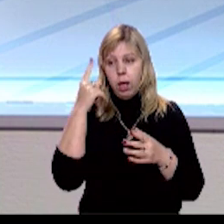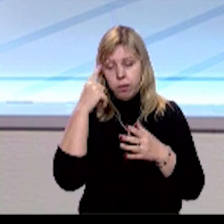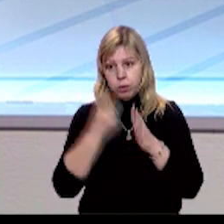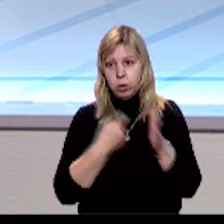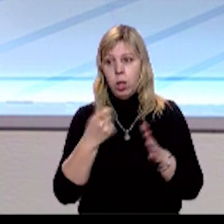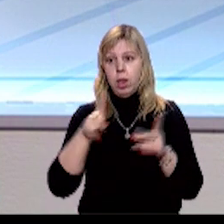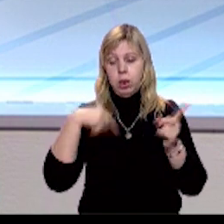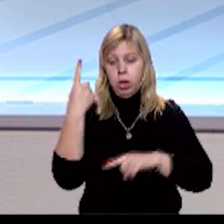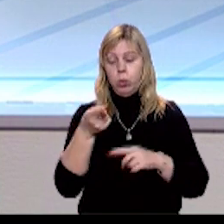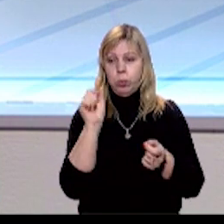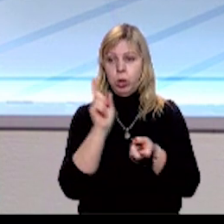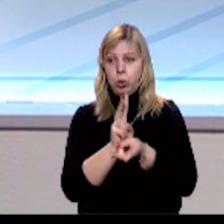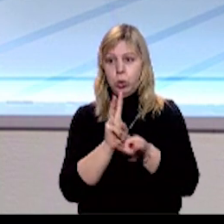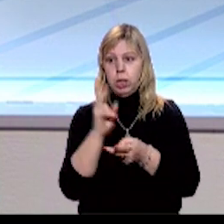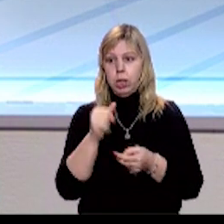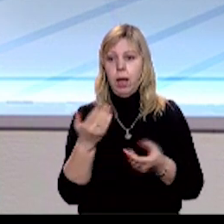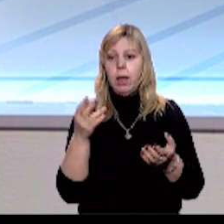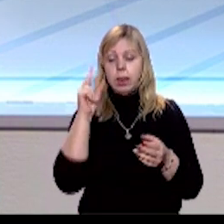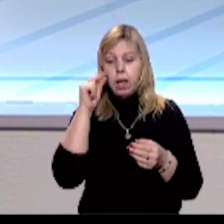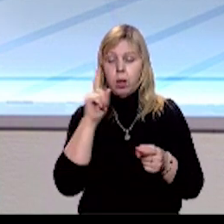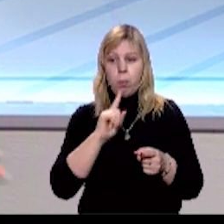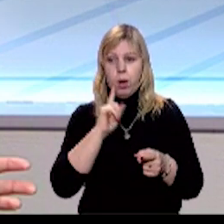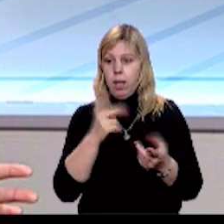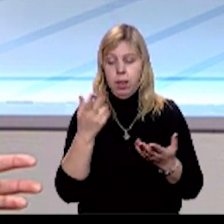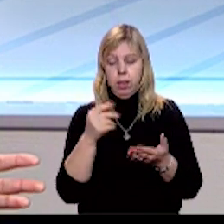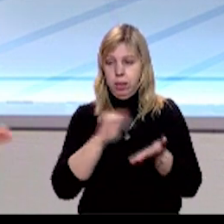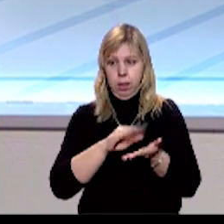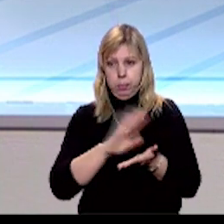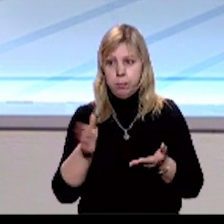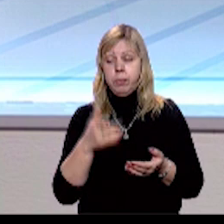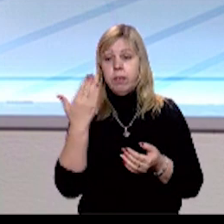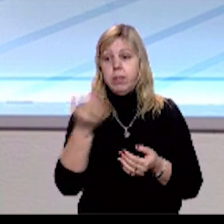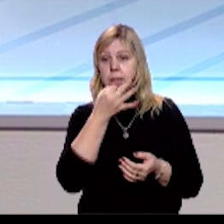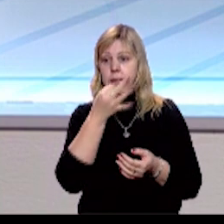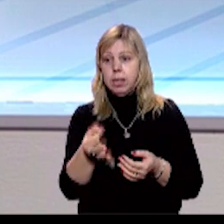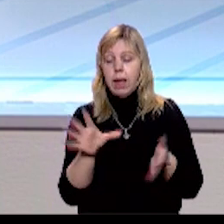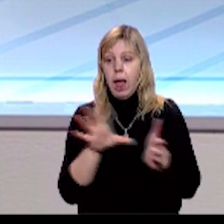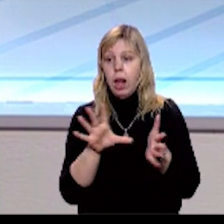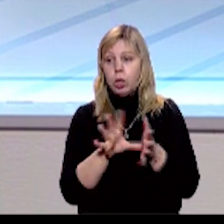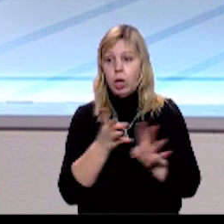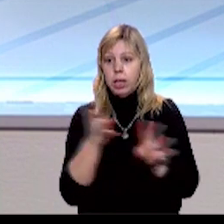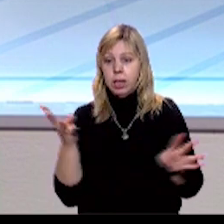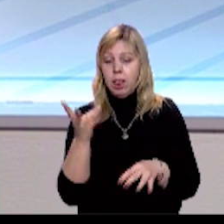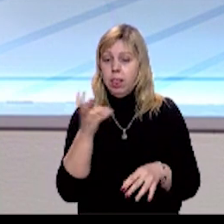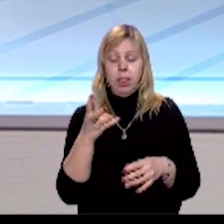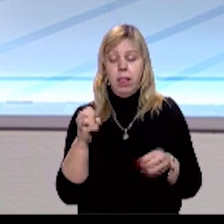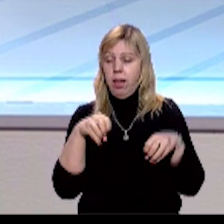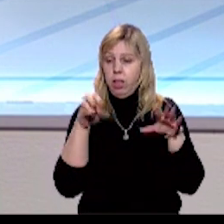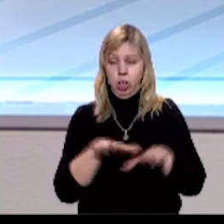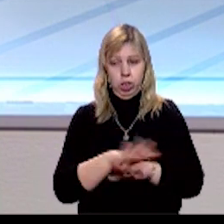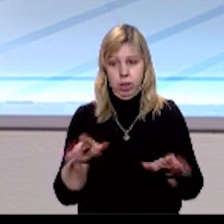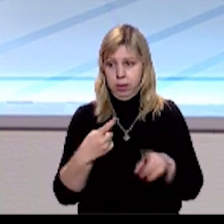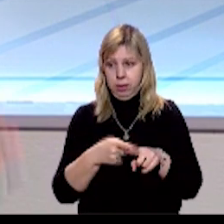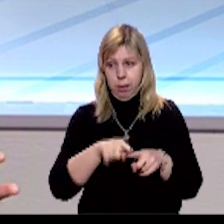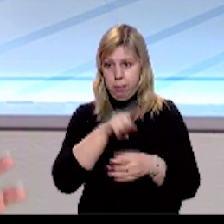час наступної зустрічі, дата якої ще не визначена. Отож, пане Олеже, ви сказали, електронна черга не вирішить це